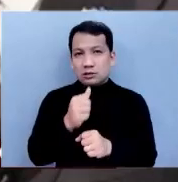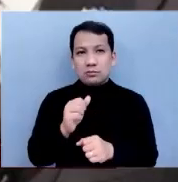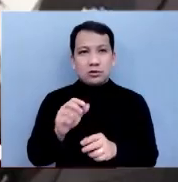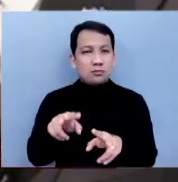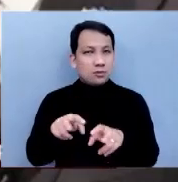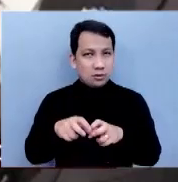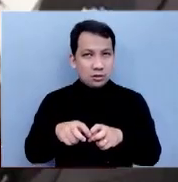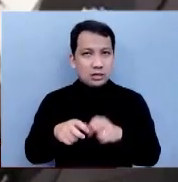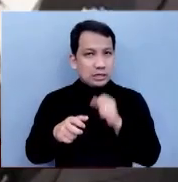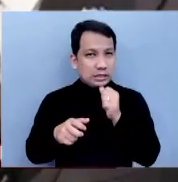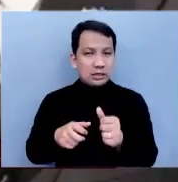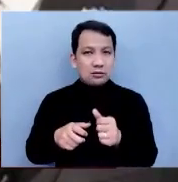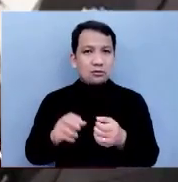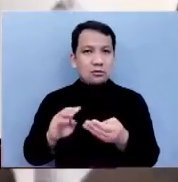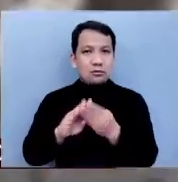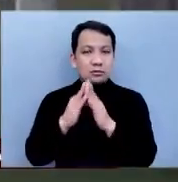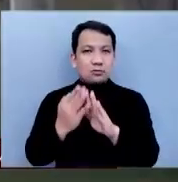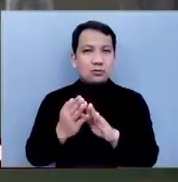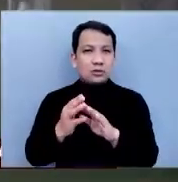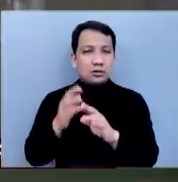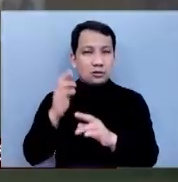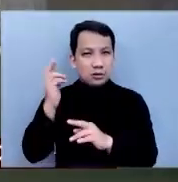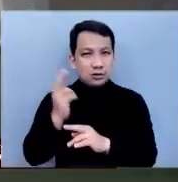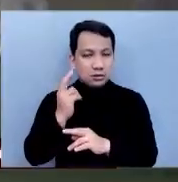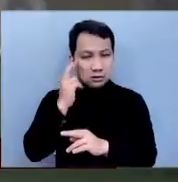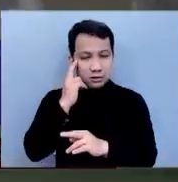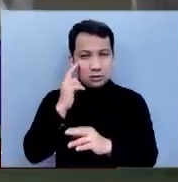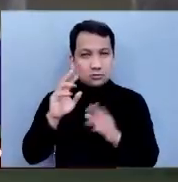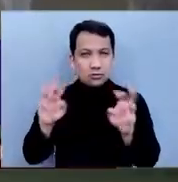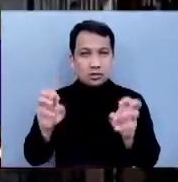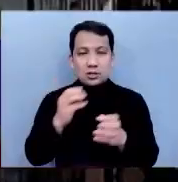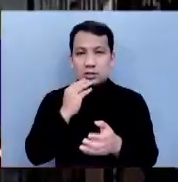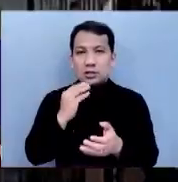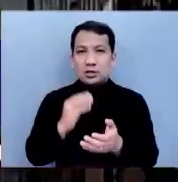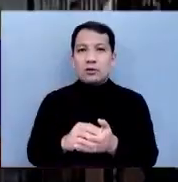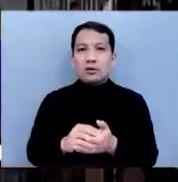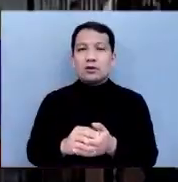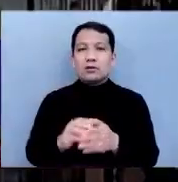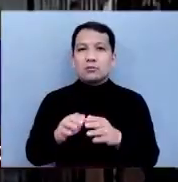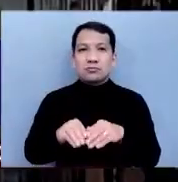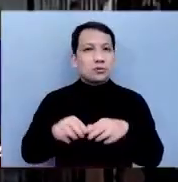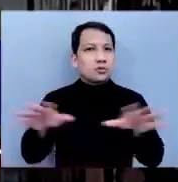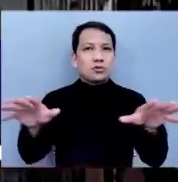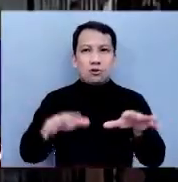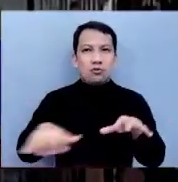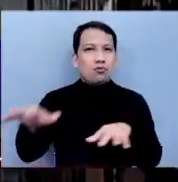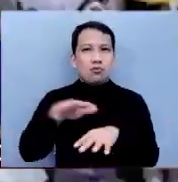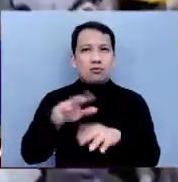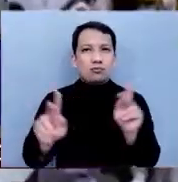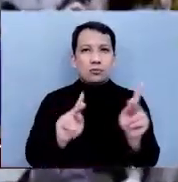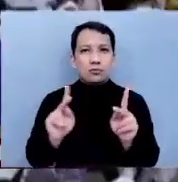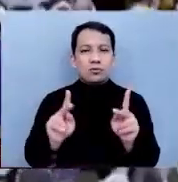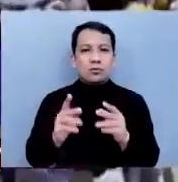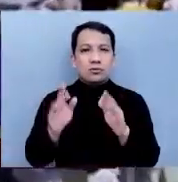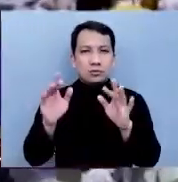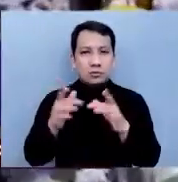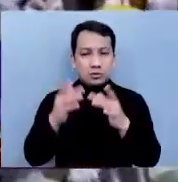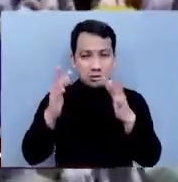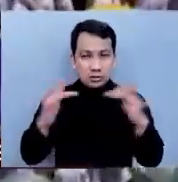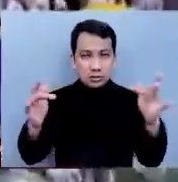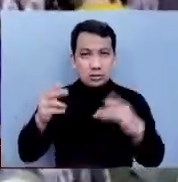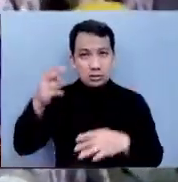na anyay diwa ng okasyon. Ipinagdiwang din ang Idil Adha sa iba't ibang panig ng mundo. Sa Saudi